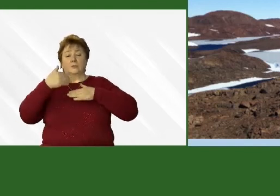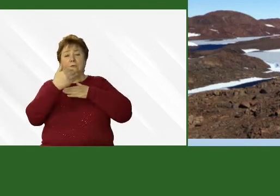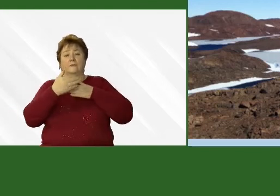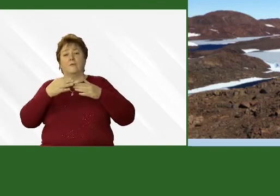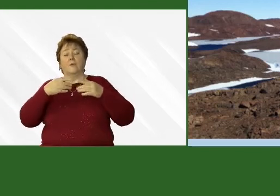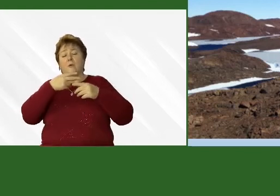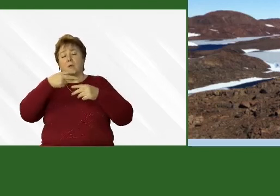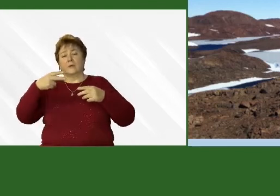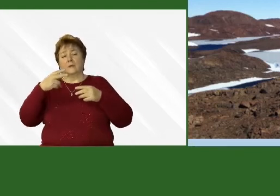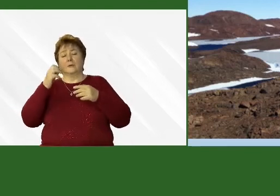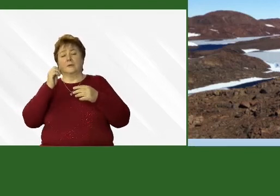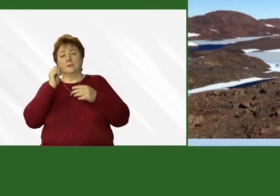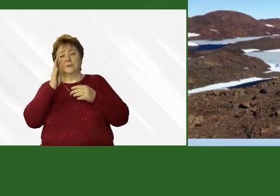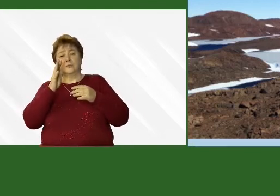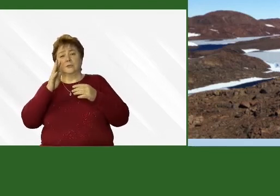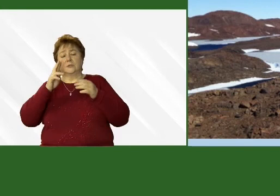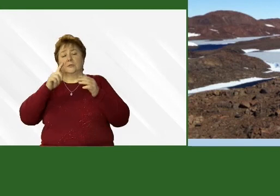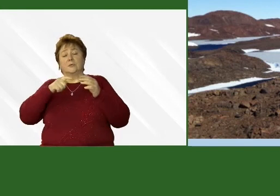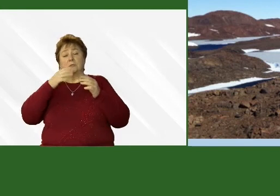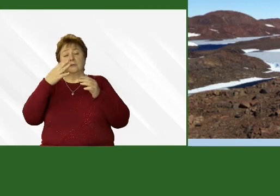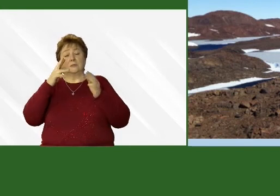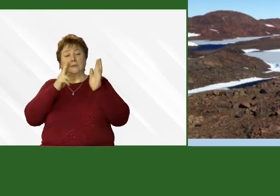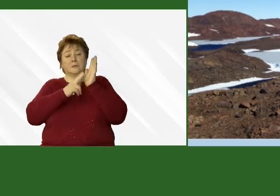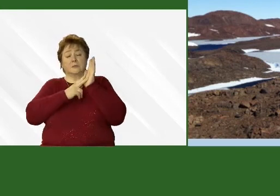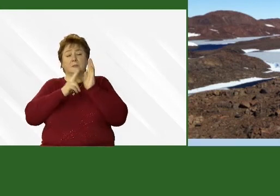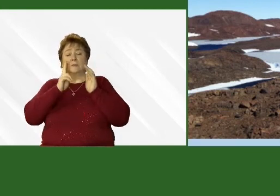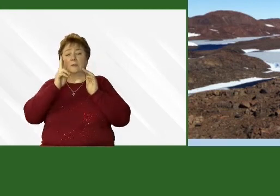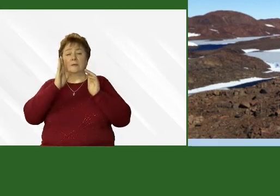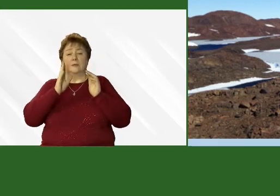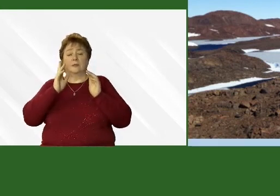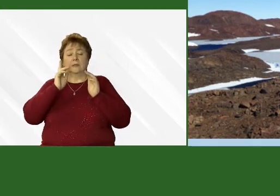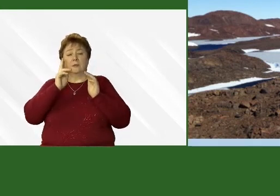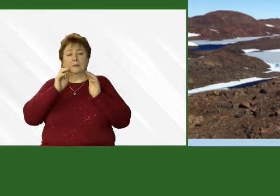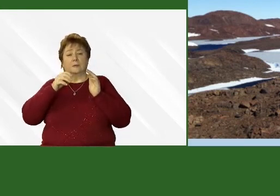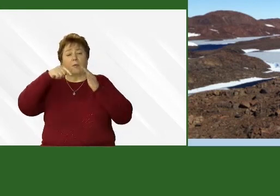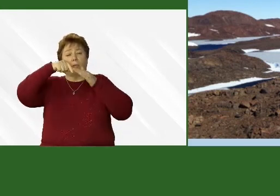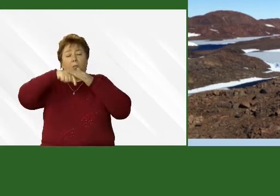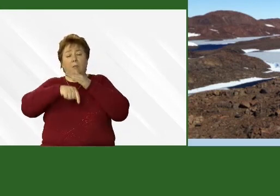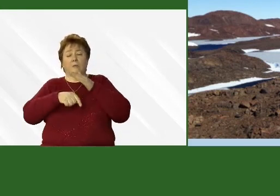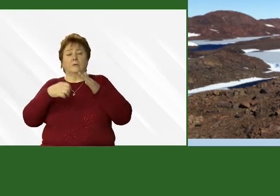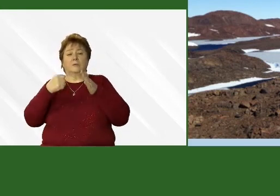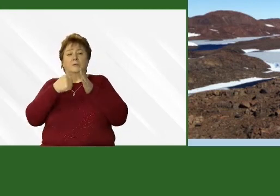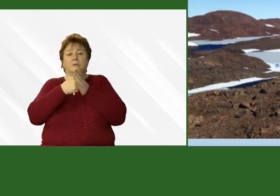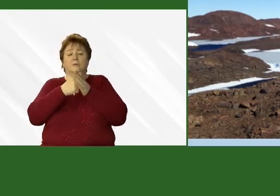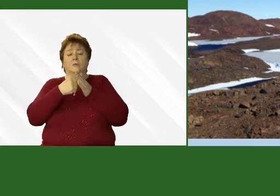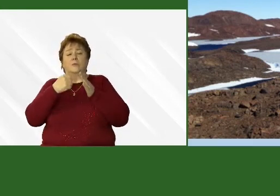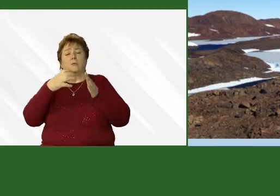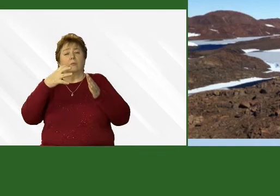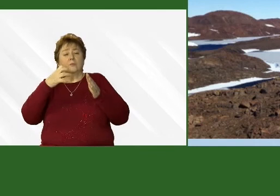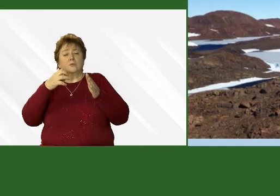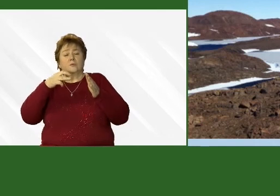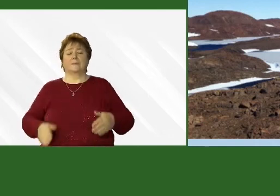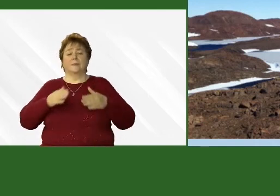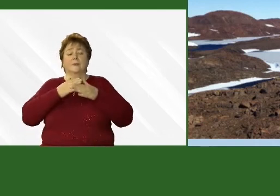равна 14,7 квадратных километров, а глубина доходит почти до